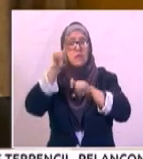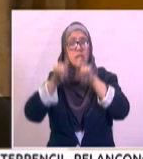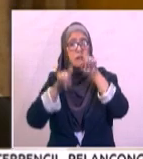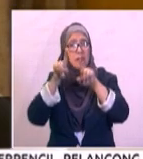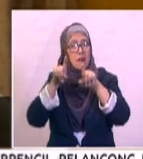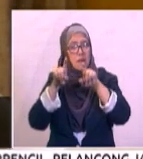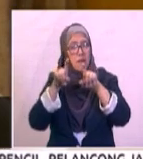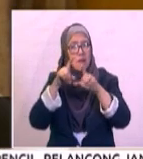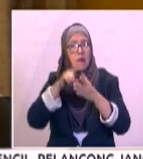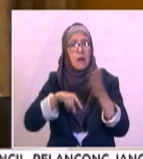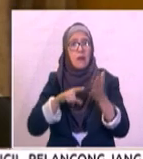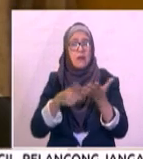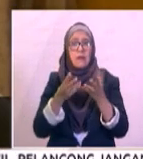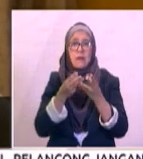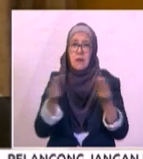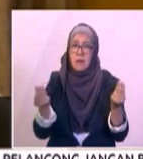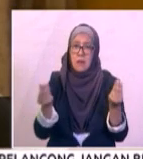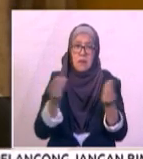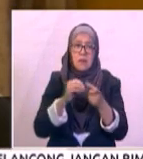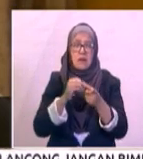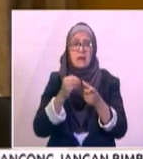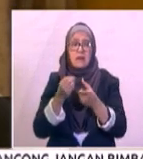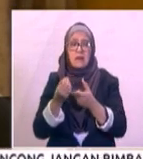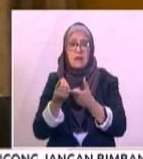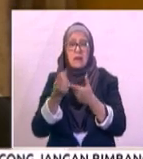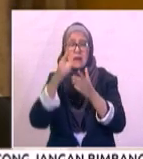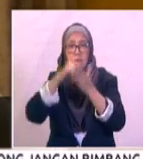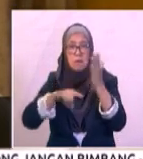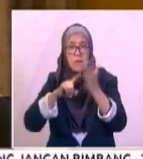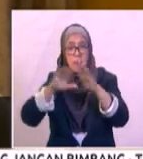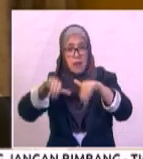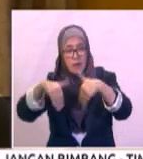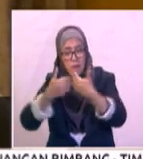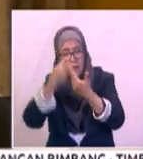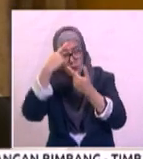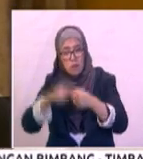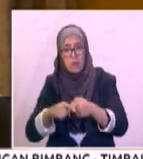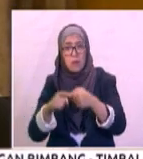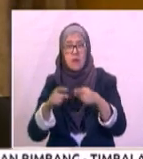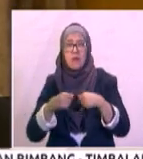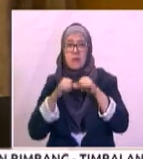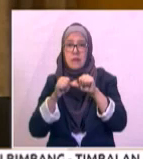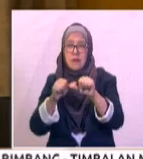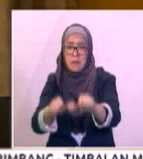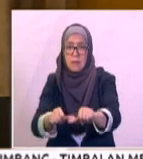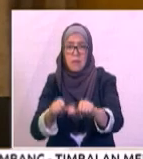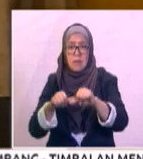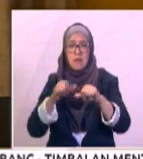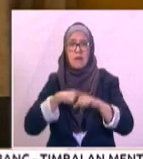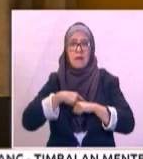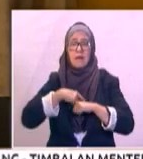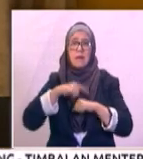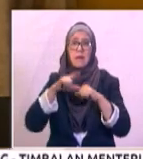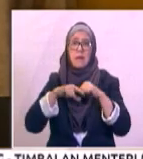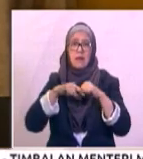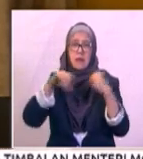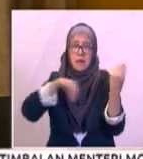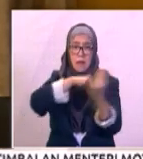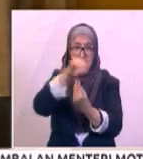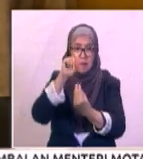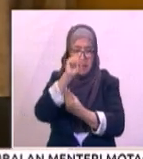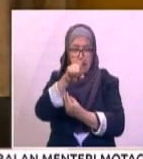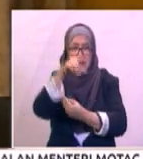apakah resolusi ataupun penyelesaian melaksanakan ibadat haji bagi mereka yang berada dalam keadaan haid ini. Di antara persoalan-persoalan